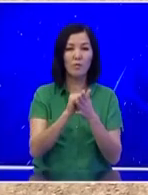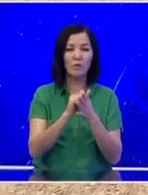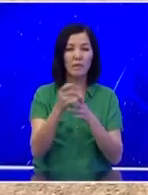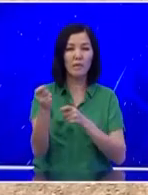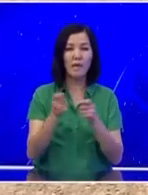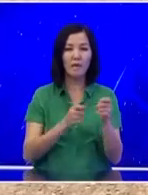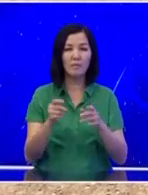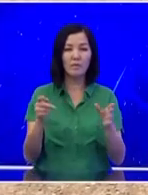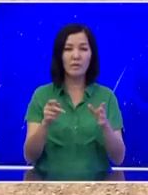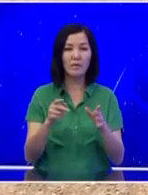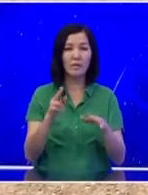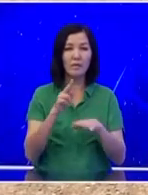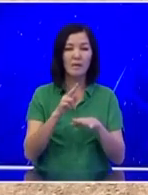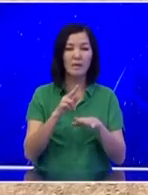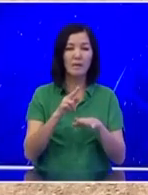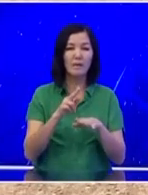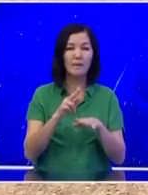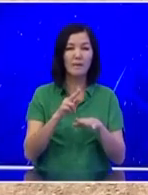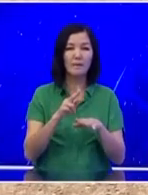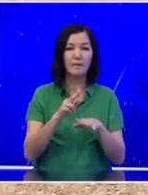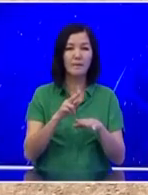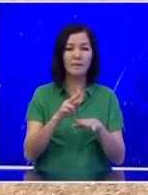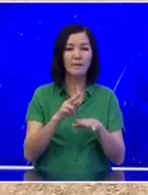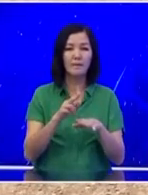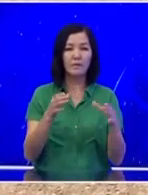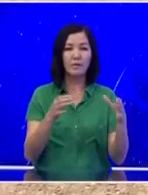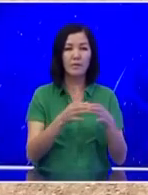әкімшілік учаскелік қызметкермен